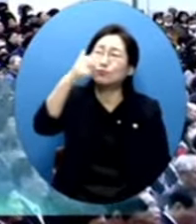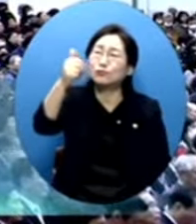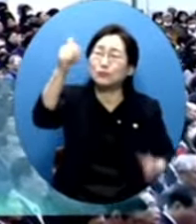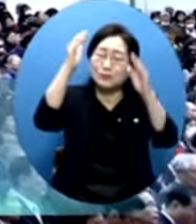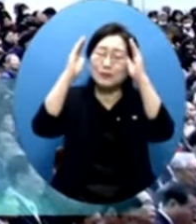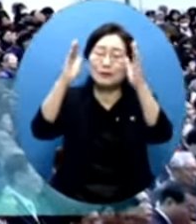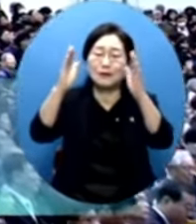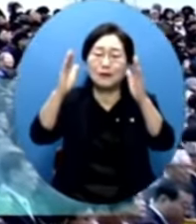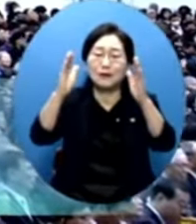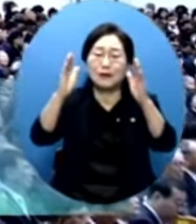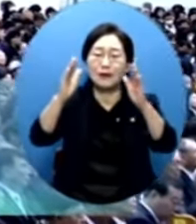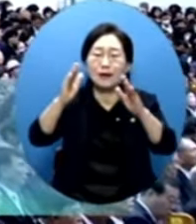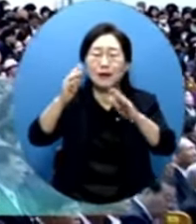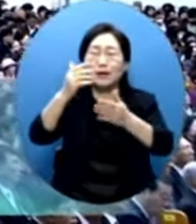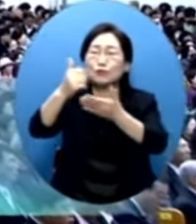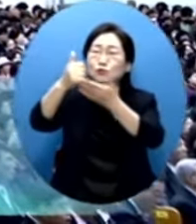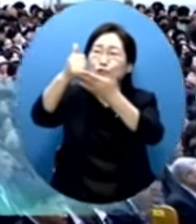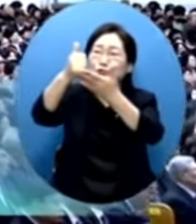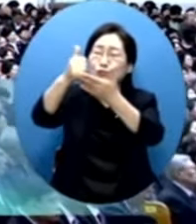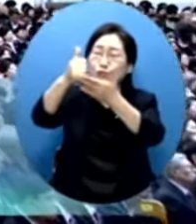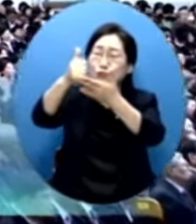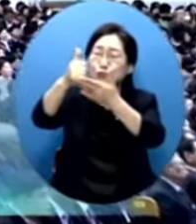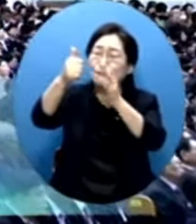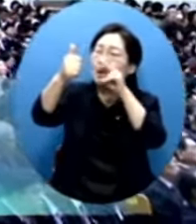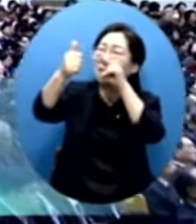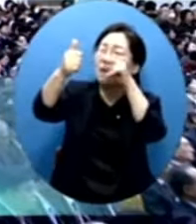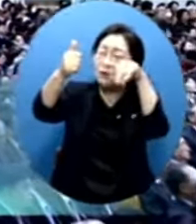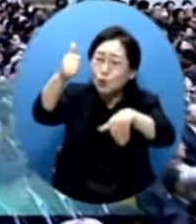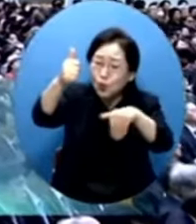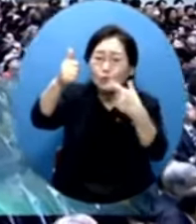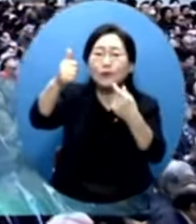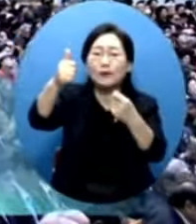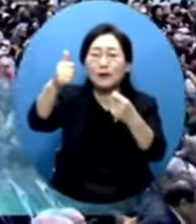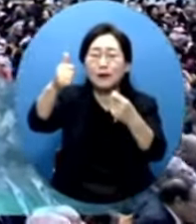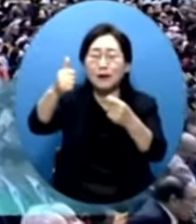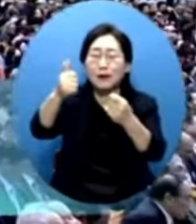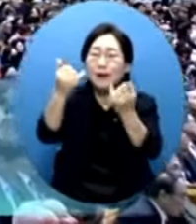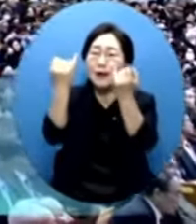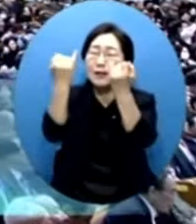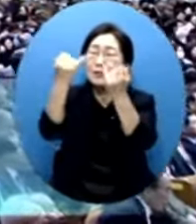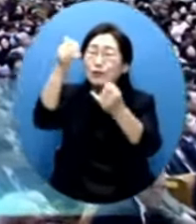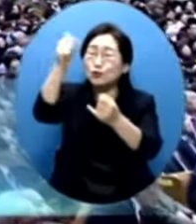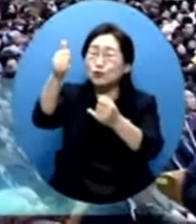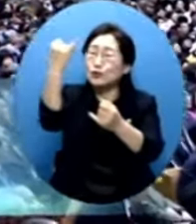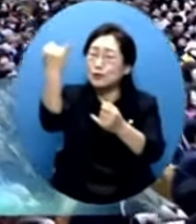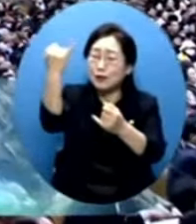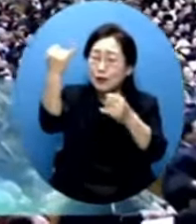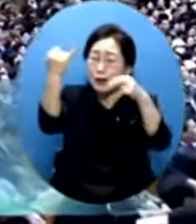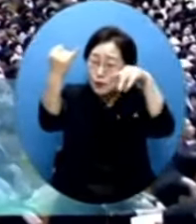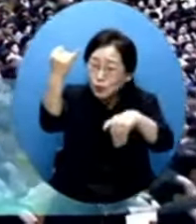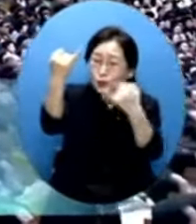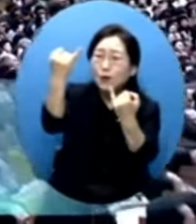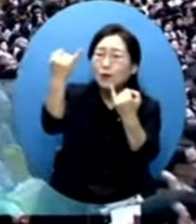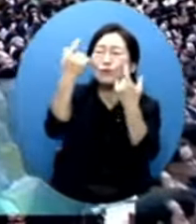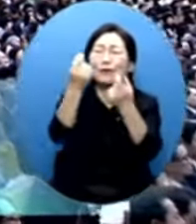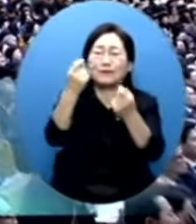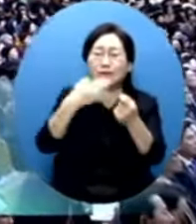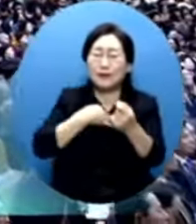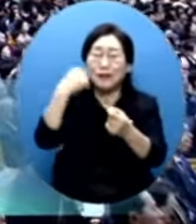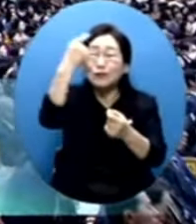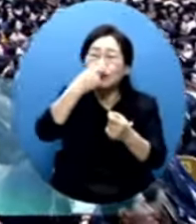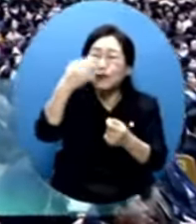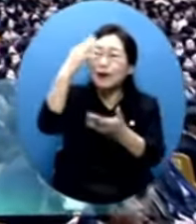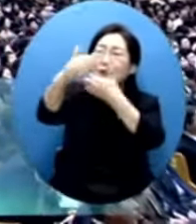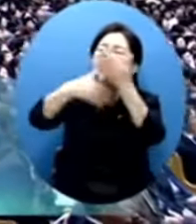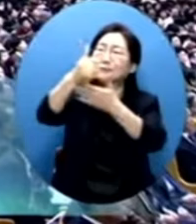상전의 손을 바라보는 종들의 눈같이 여인의 손을 바라보는 여정의 눈같이 우리의 눈이여 우리 하나님